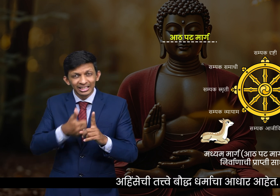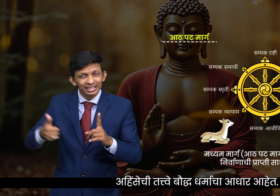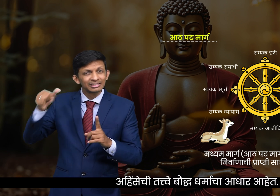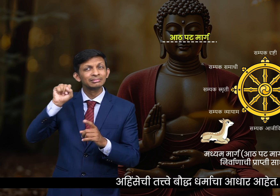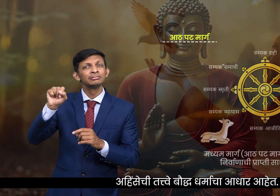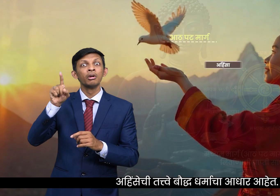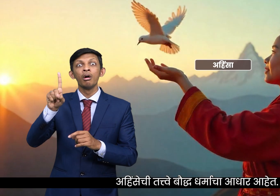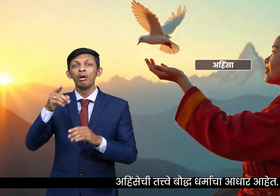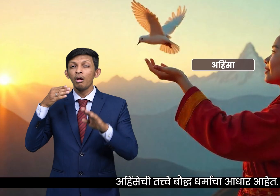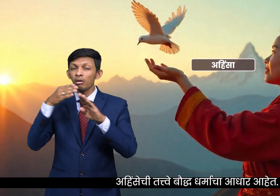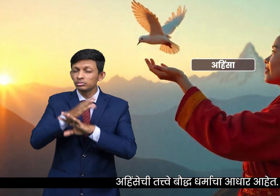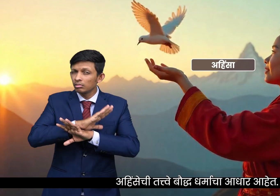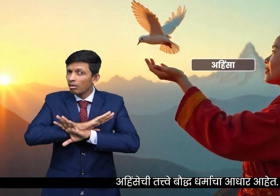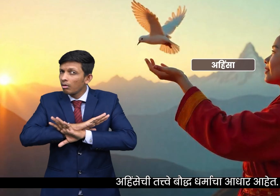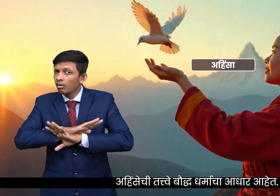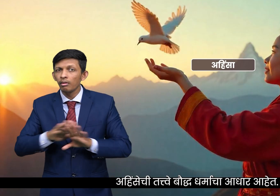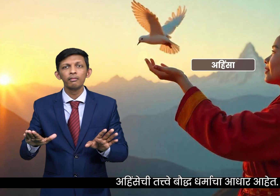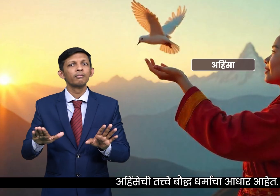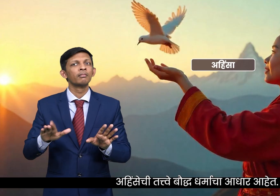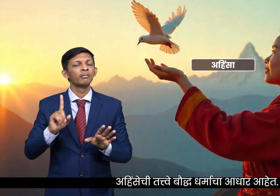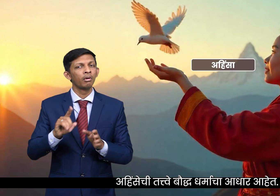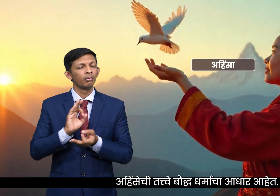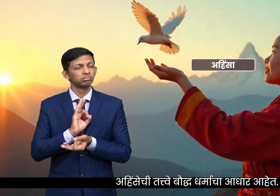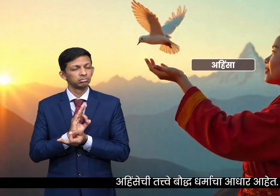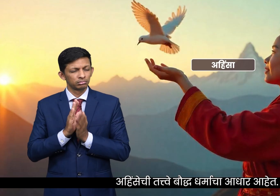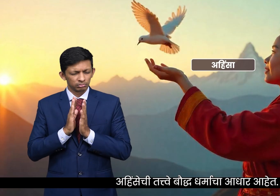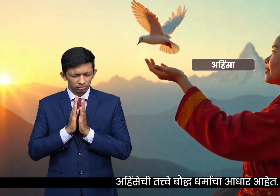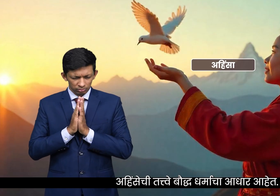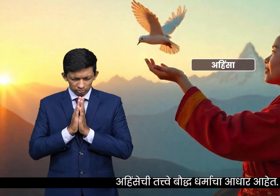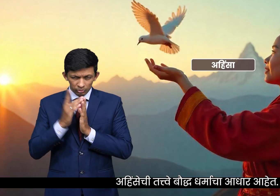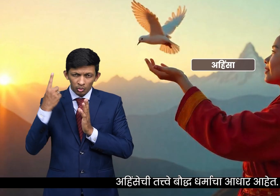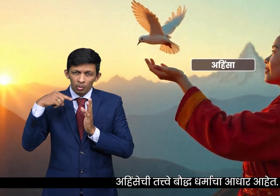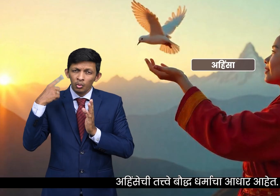अहिंसेची तत्वे बौद्ध धर्माचा आधार आहेत.